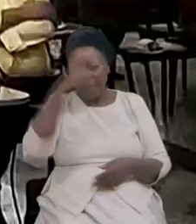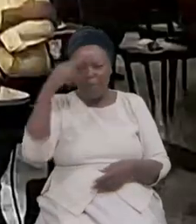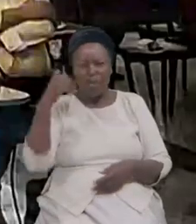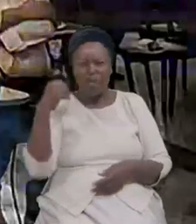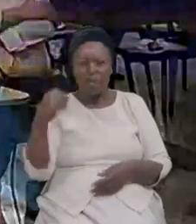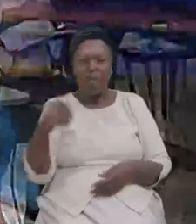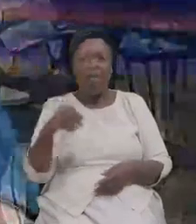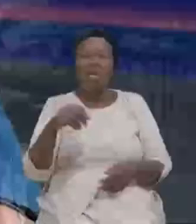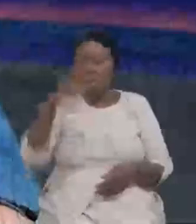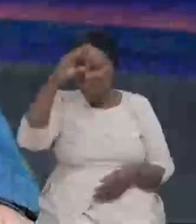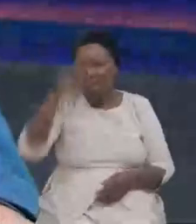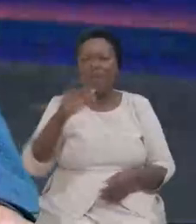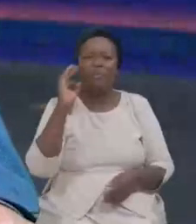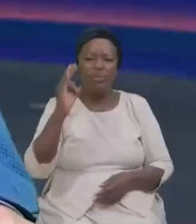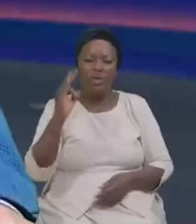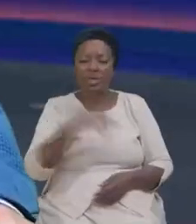Jésus-Christ, sors d'elle.